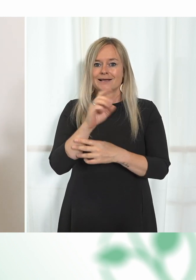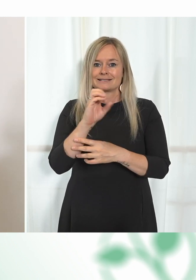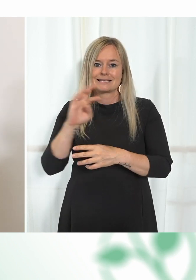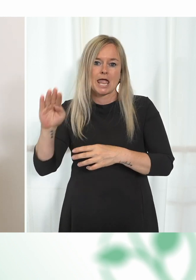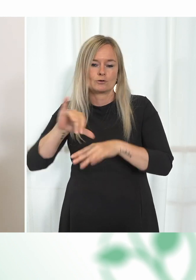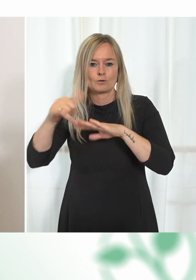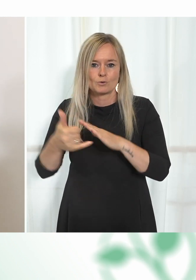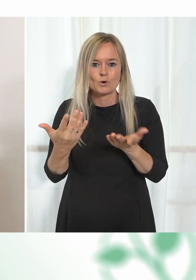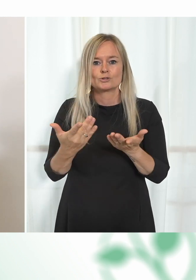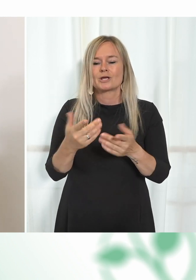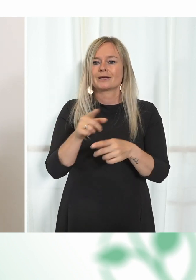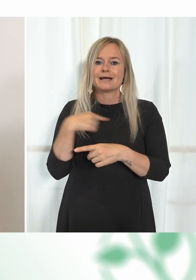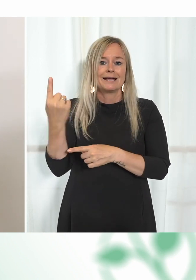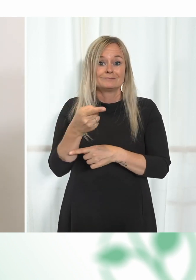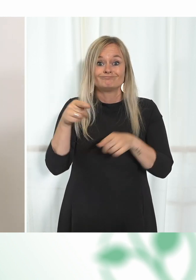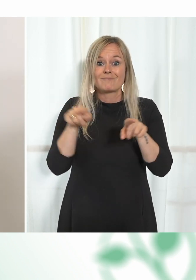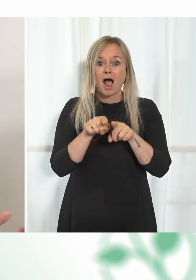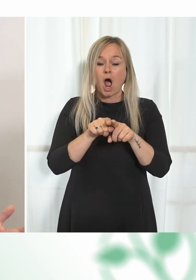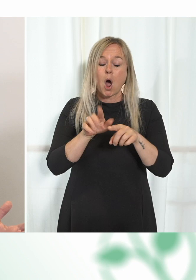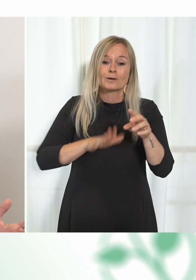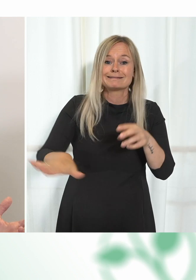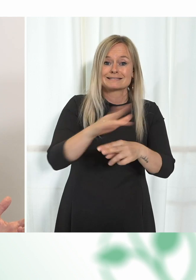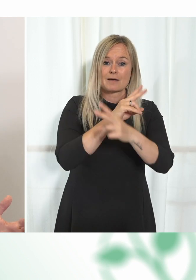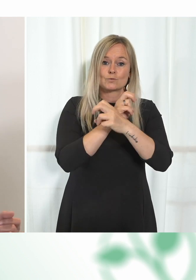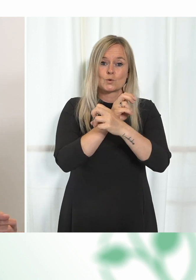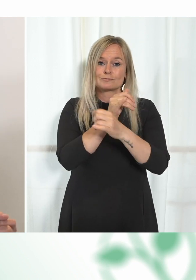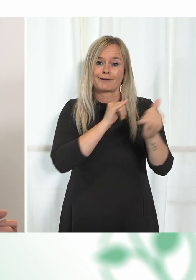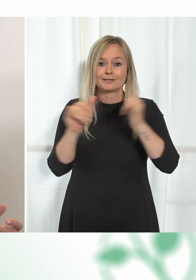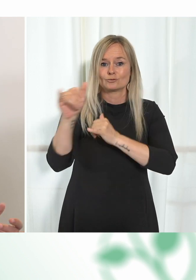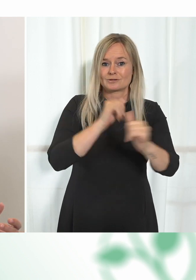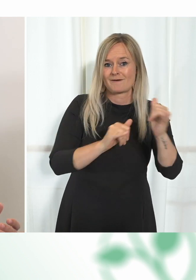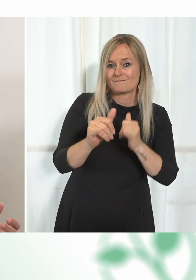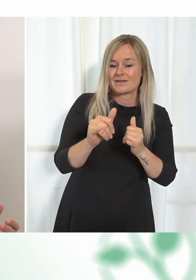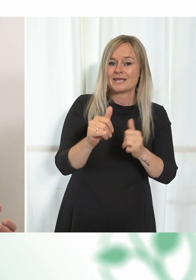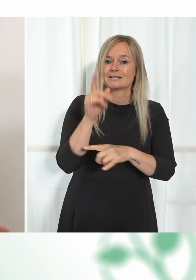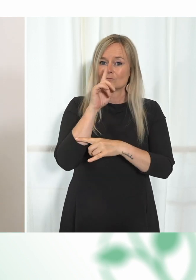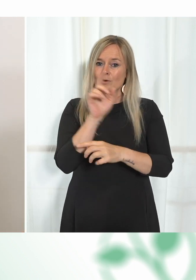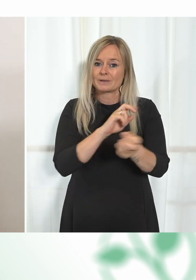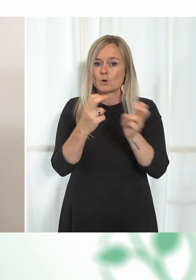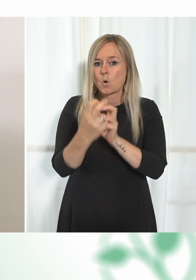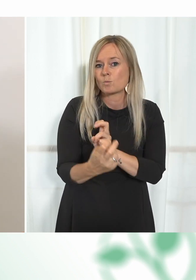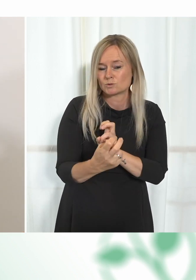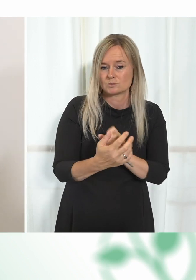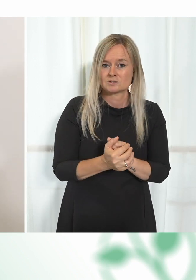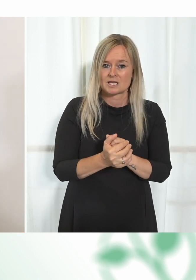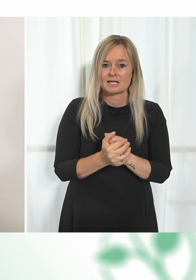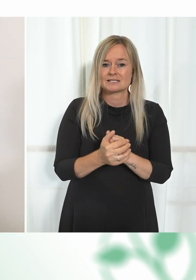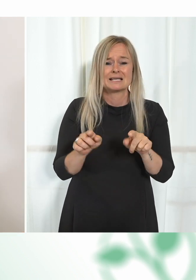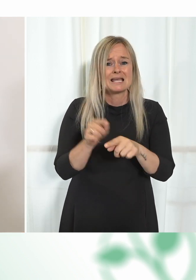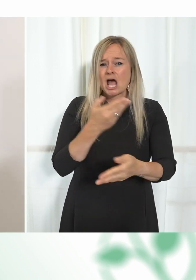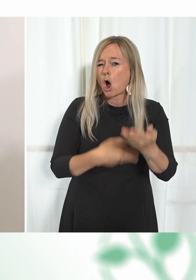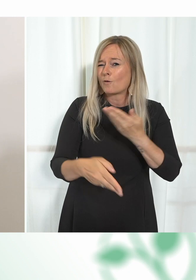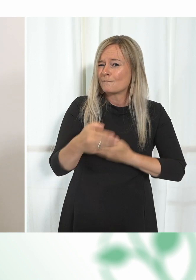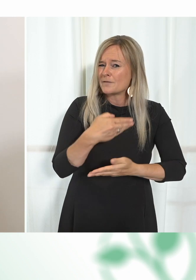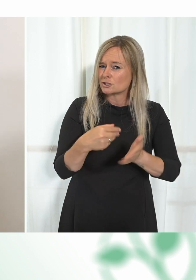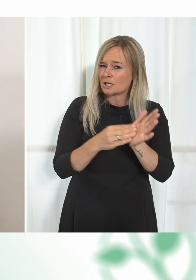Veränderung herbeizuführen, dass das nicht Gönnertum ist, wie das heute schon angesprochen wurde, sondern auch einfach wirtschaftliche Notwendigkeit